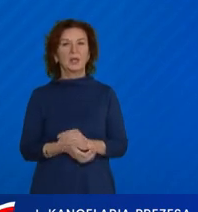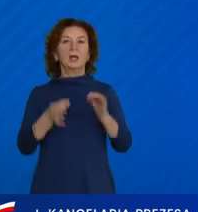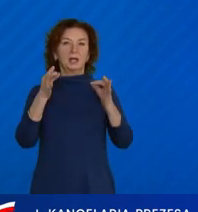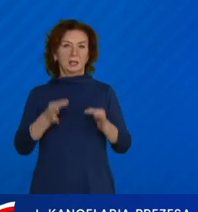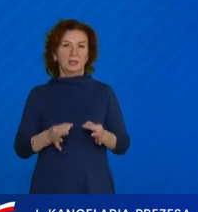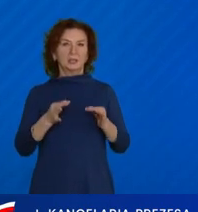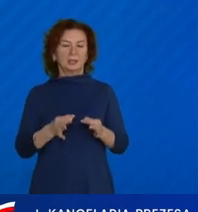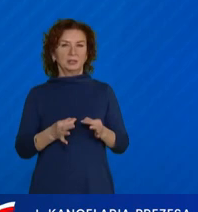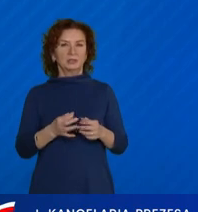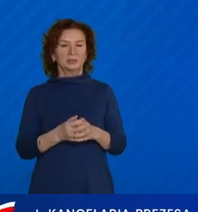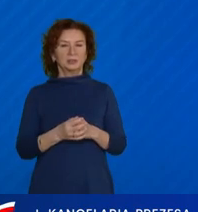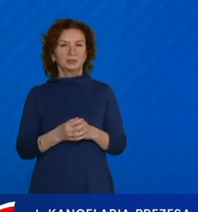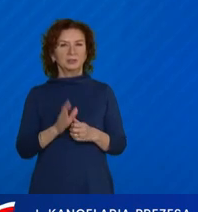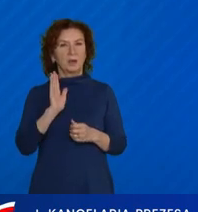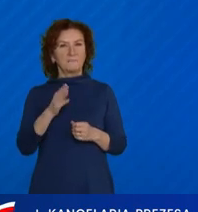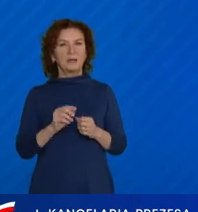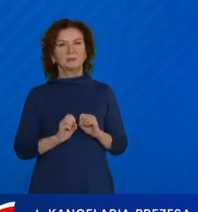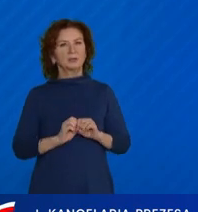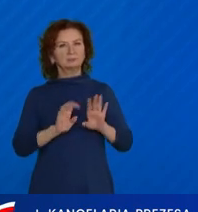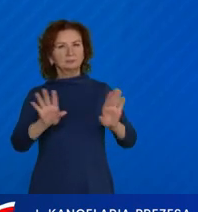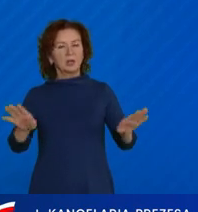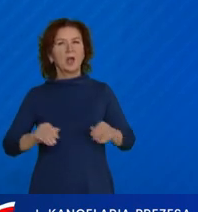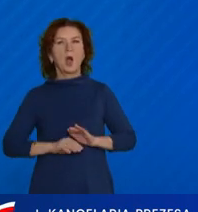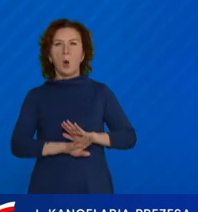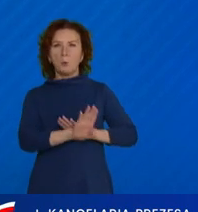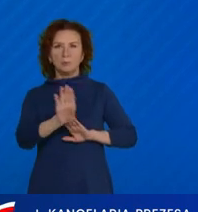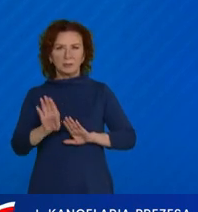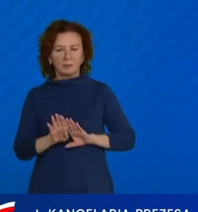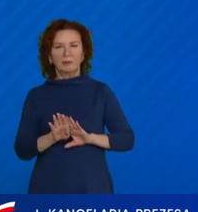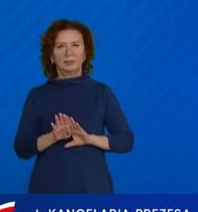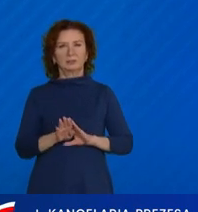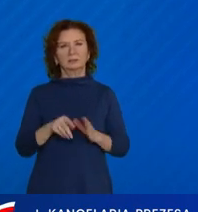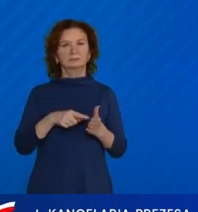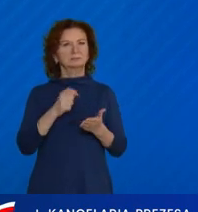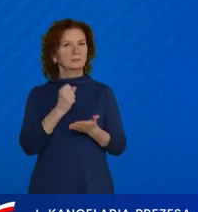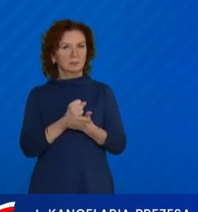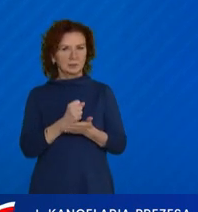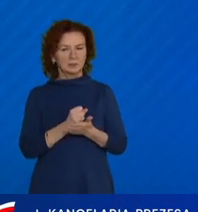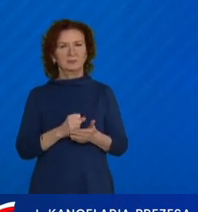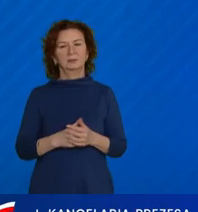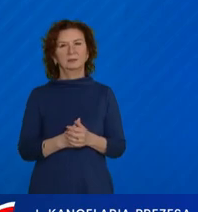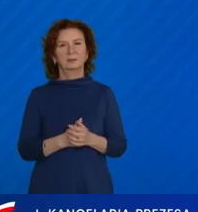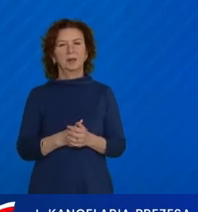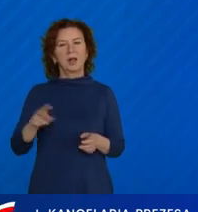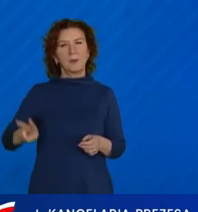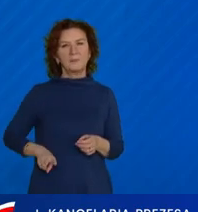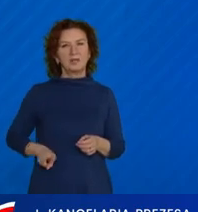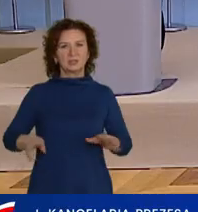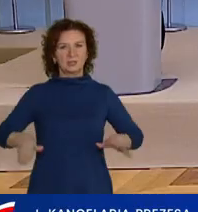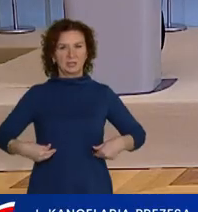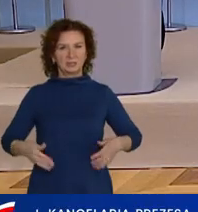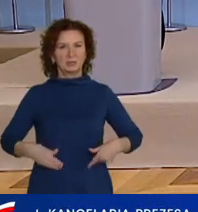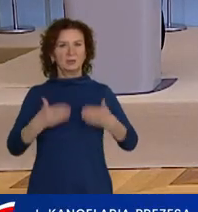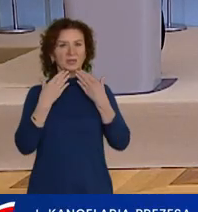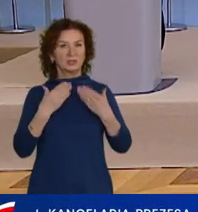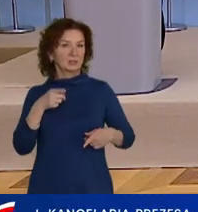dzisiaj zostanie opublikowane rozporządzenie pana ministra zdrowia, dzięki